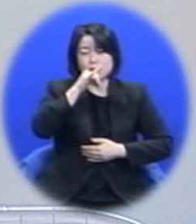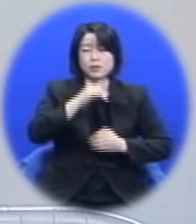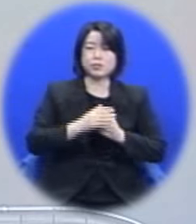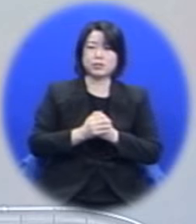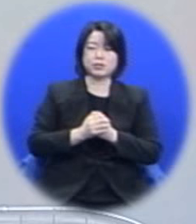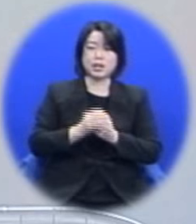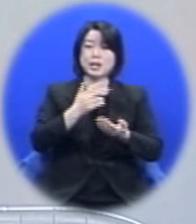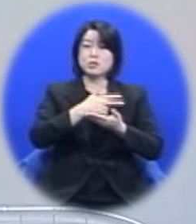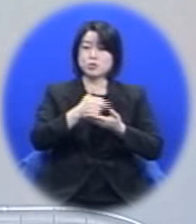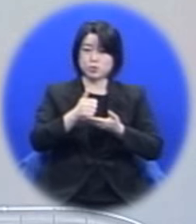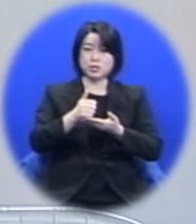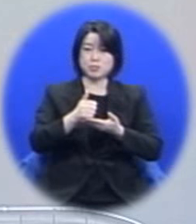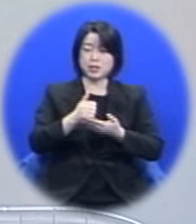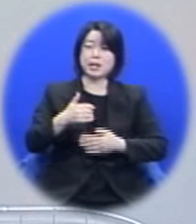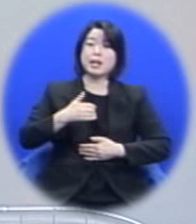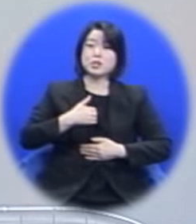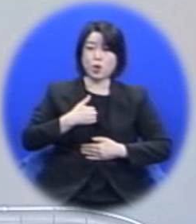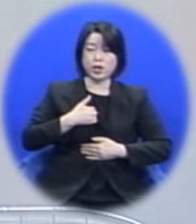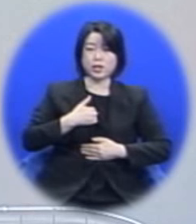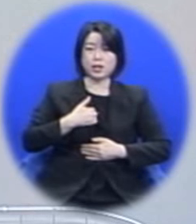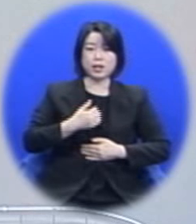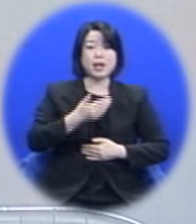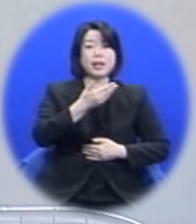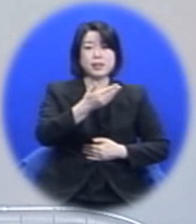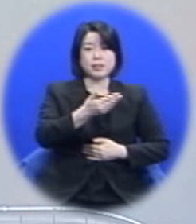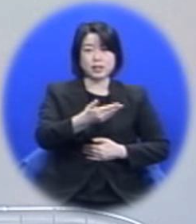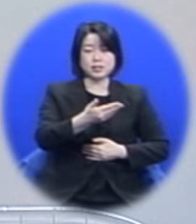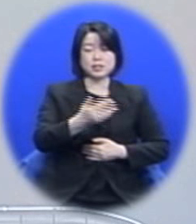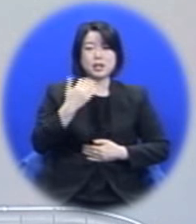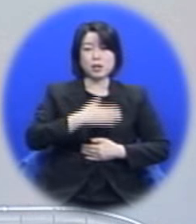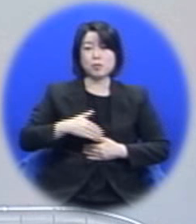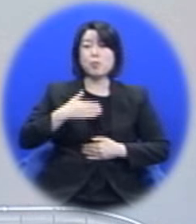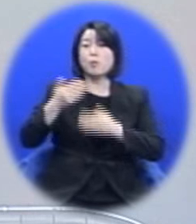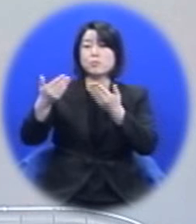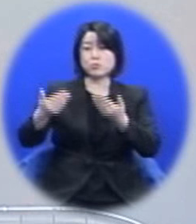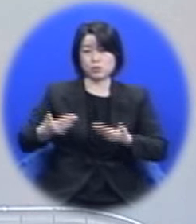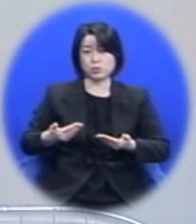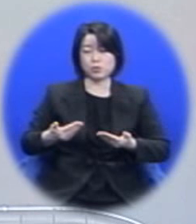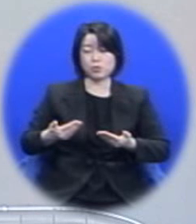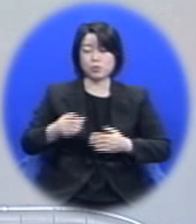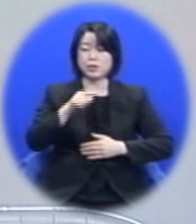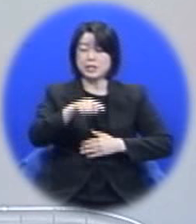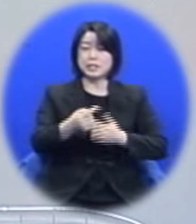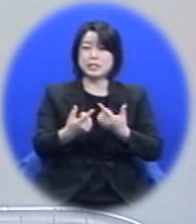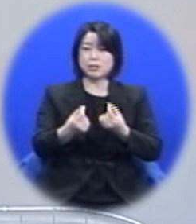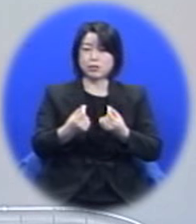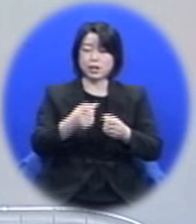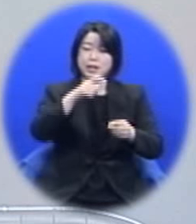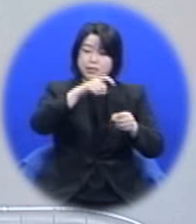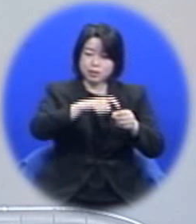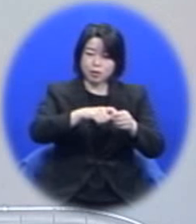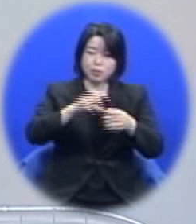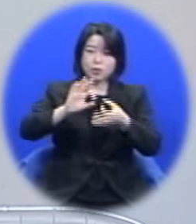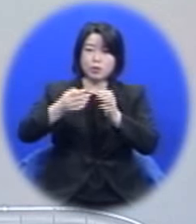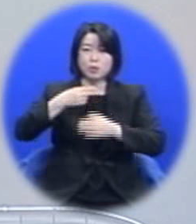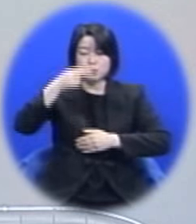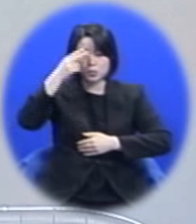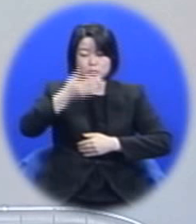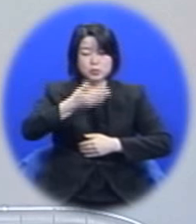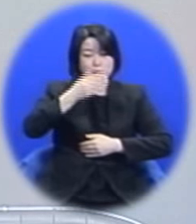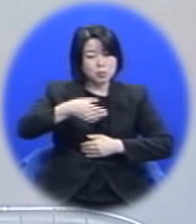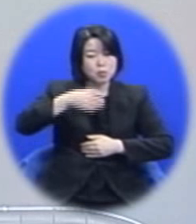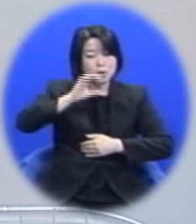주님이 나에게 당신의 몸을 주시고 이렇게 떡으로 포도주로 먹게 하신